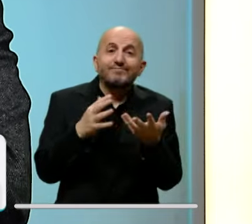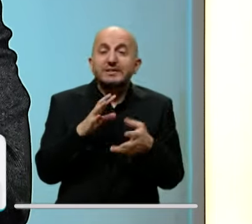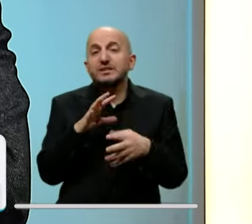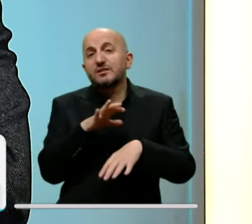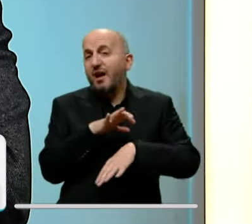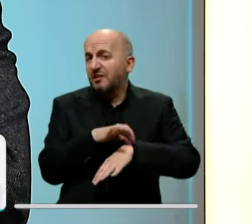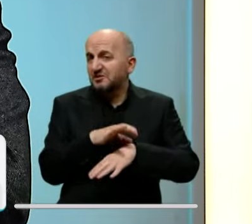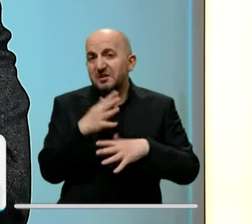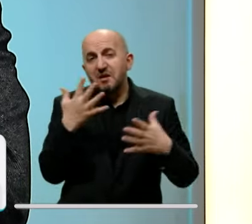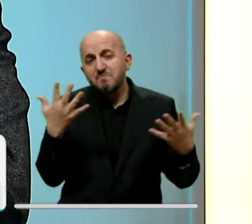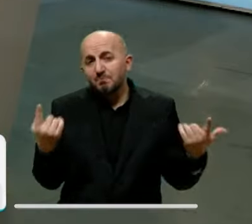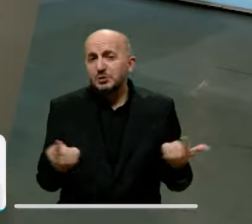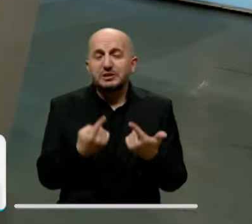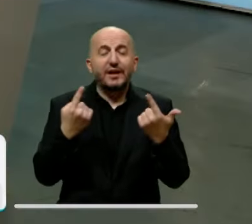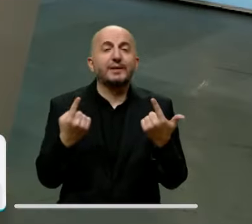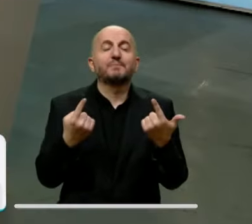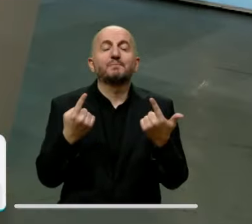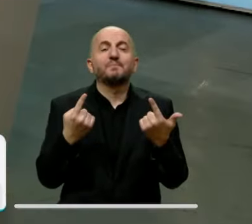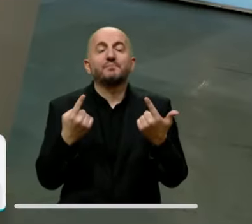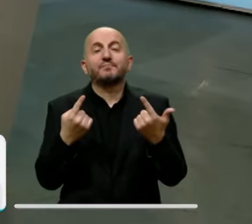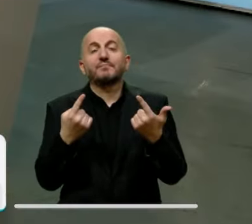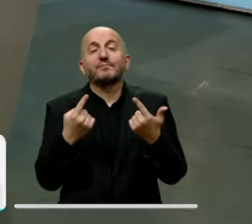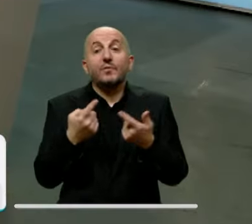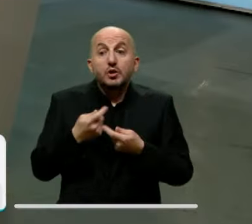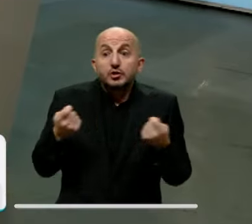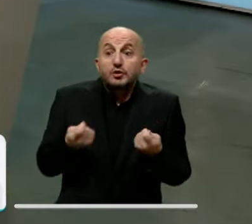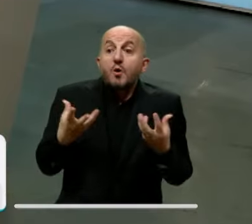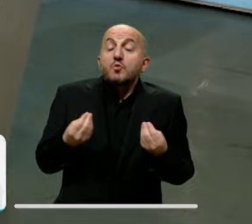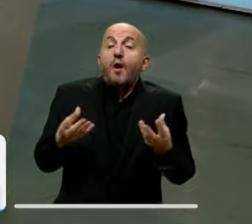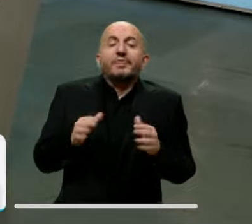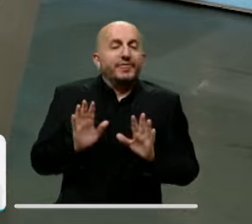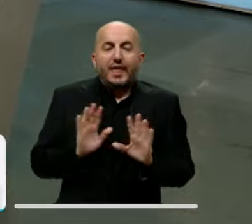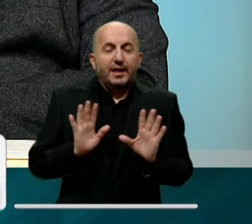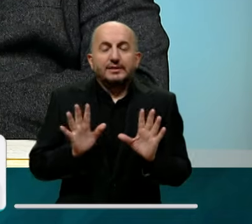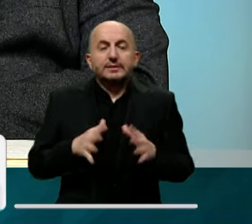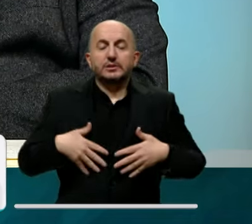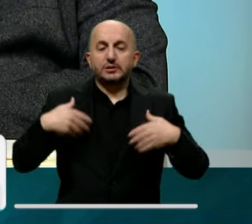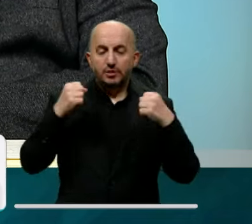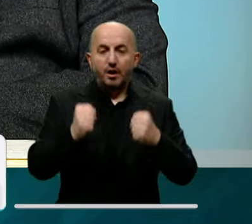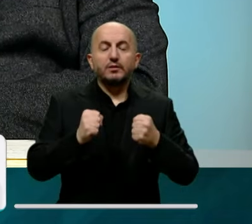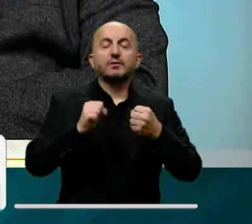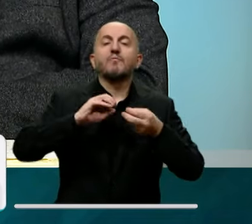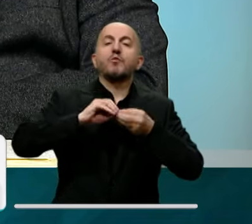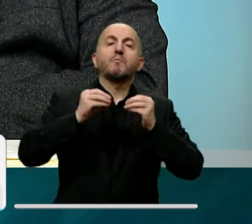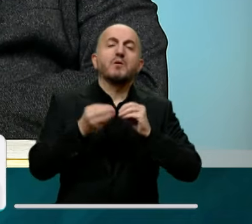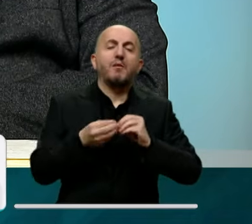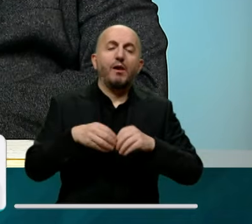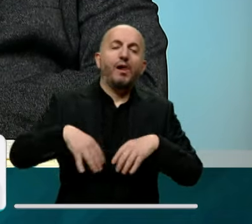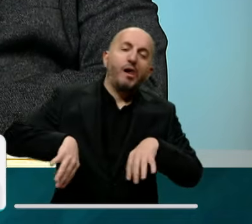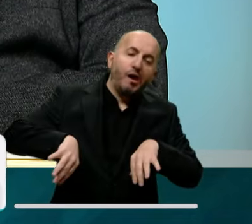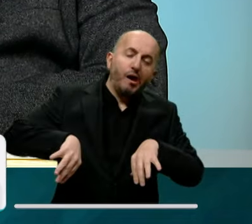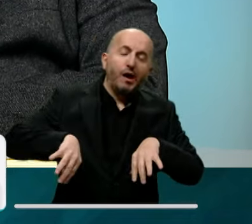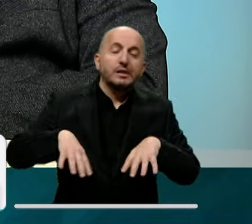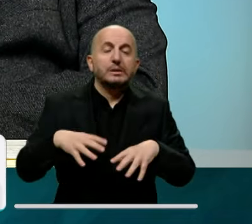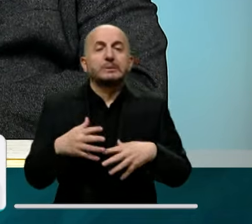içerisinde olması hal mesel bu sıkıntı şey değil değil mi hocam işlerim çok y Hayır öyle bir sıkıntı değil sağlık açısından felç gibi